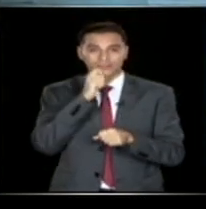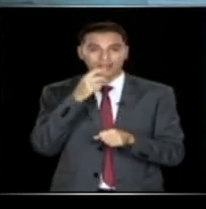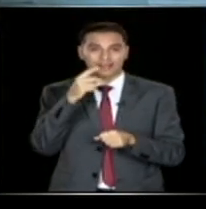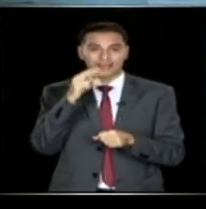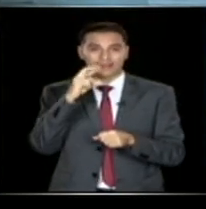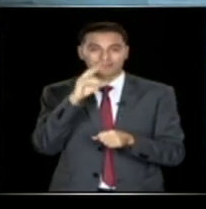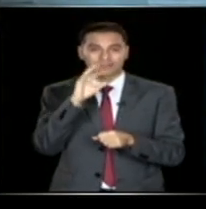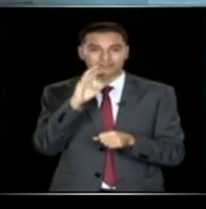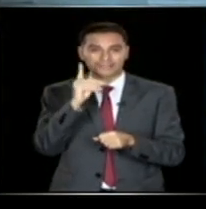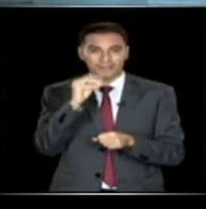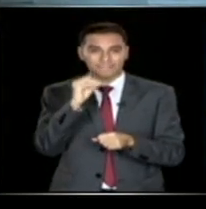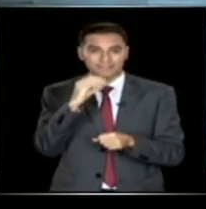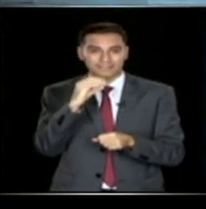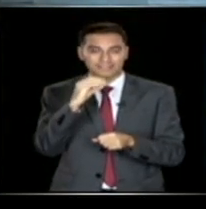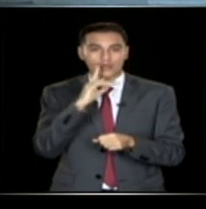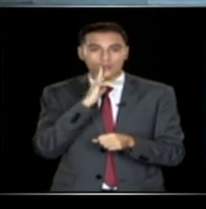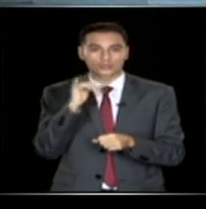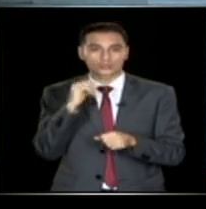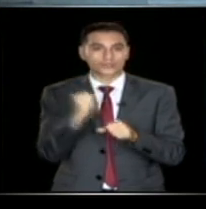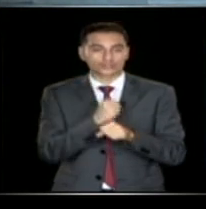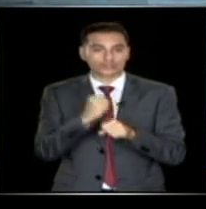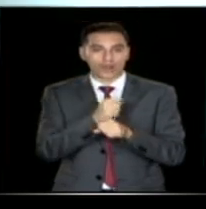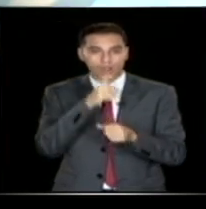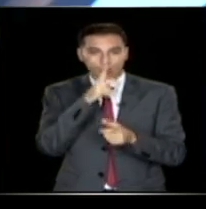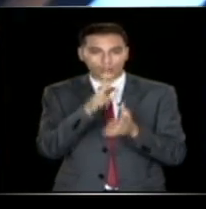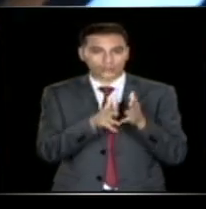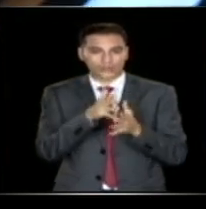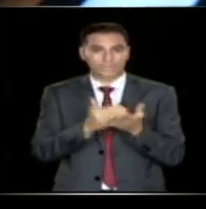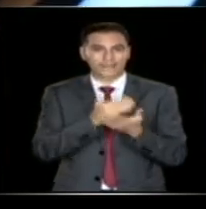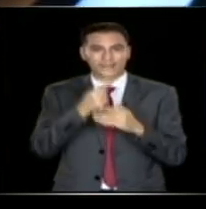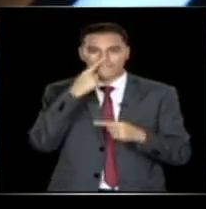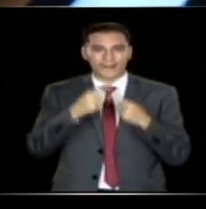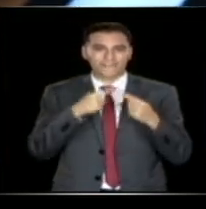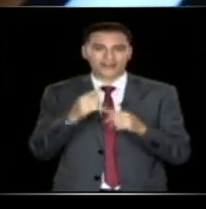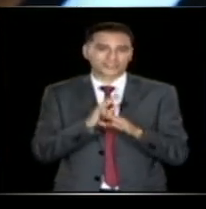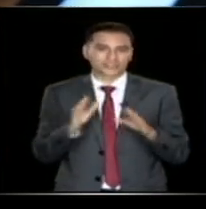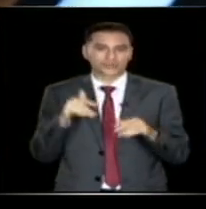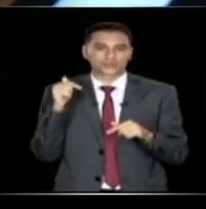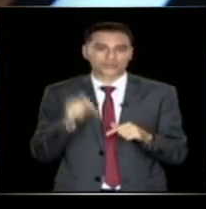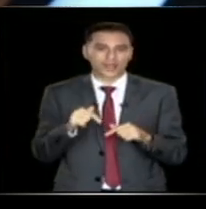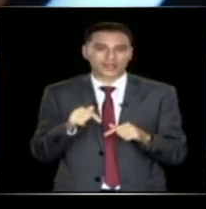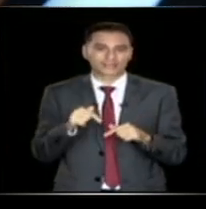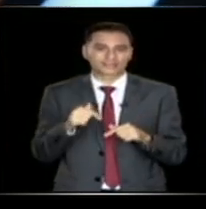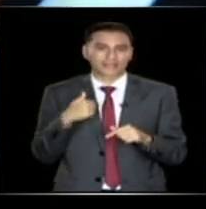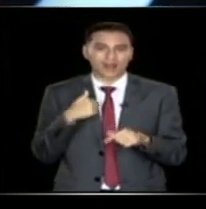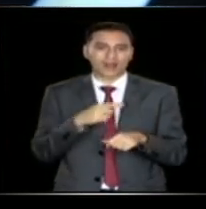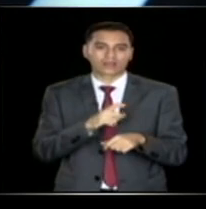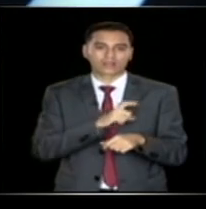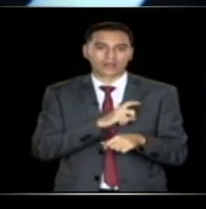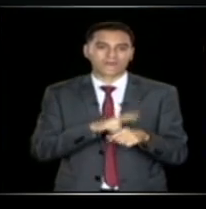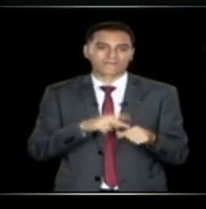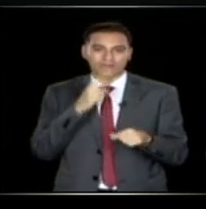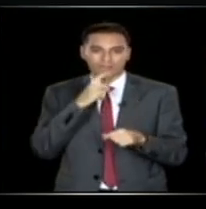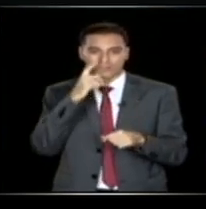على اليوتيوب لمده سنه ما كملتش. فدلوقتي انا طالبه في معهد فنون مسرحيه سنه